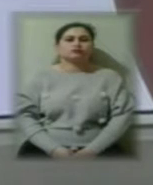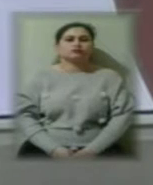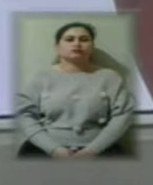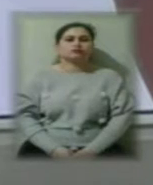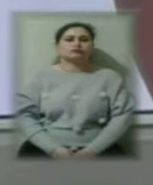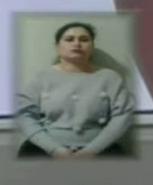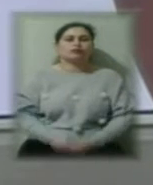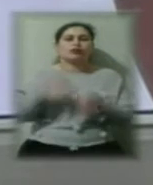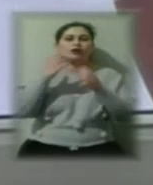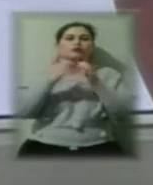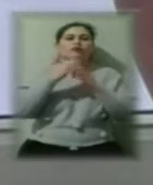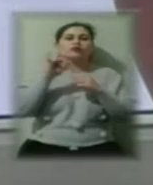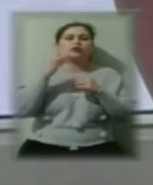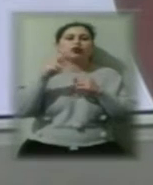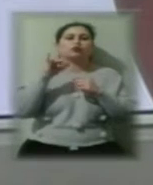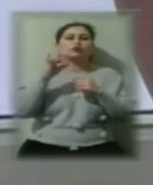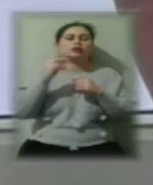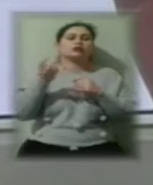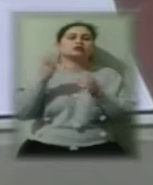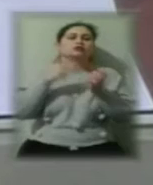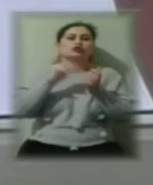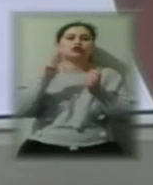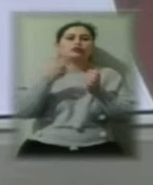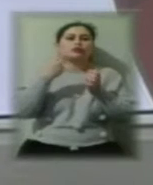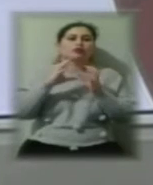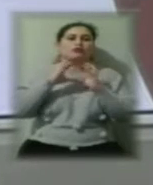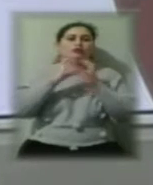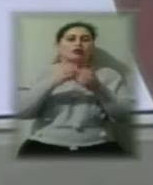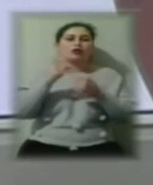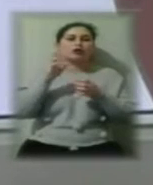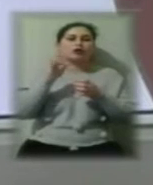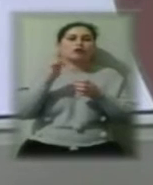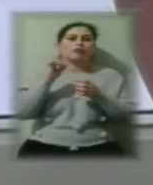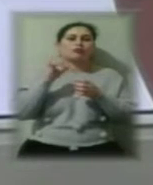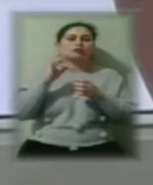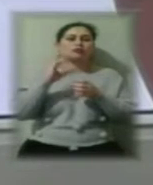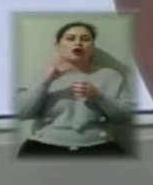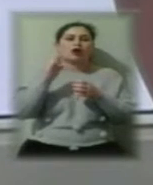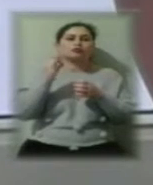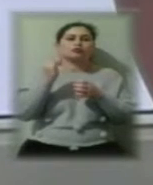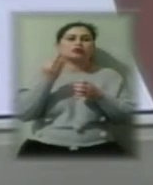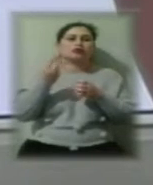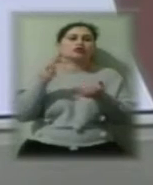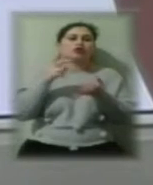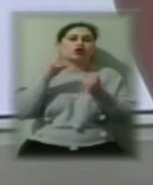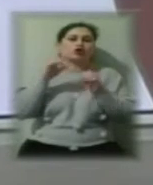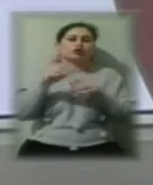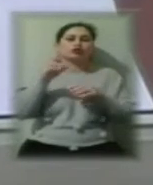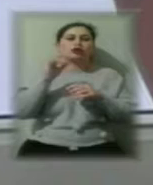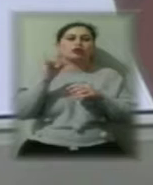Херсонець Віталій Дубіна став чемпіоном світу з кікбоксингу за версією Всесвітньої асоціації організацій кікбоксингу. Він виступав у категорії